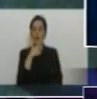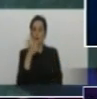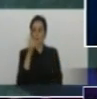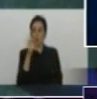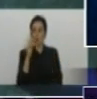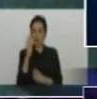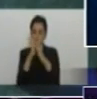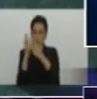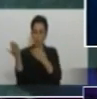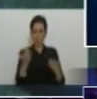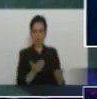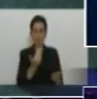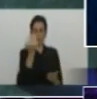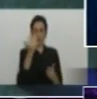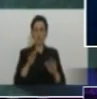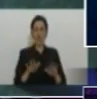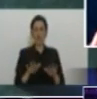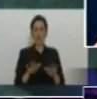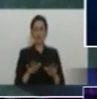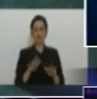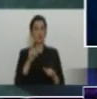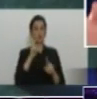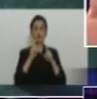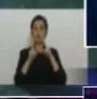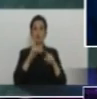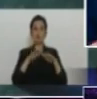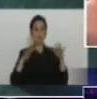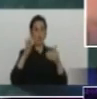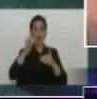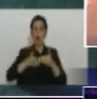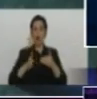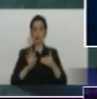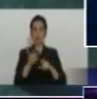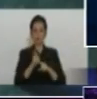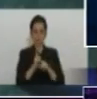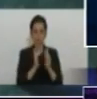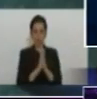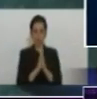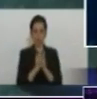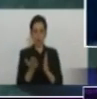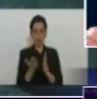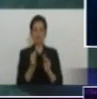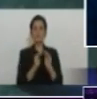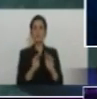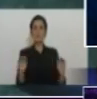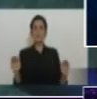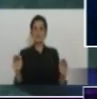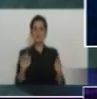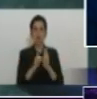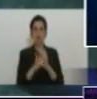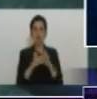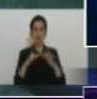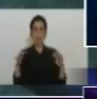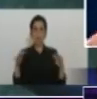коррупция, чем же это, басухи аргамца, аз отдать храм, миллионы лари. Эрти патара, как алдис,